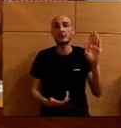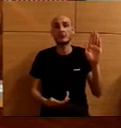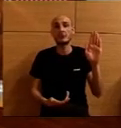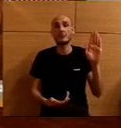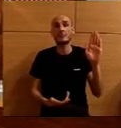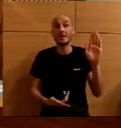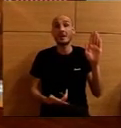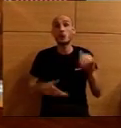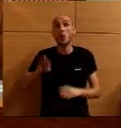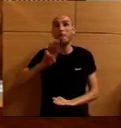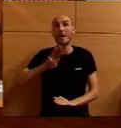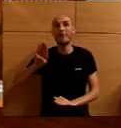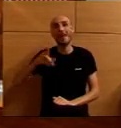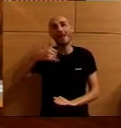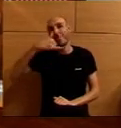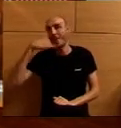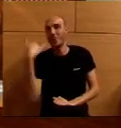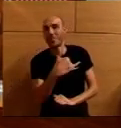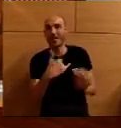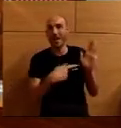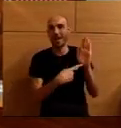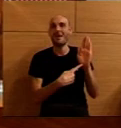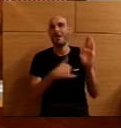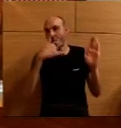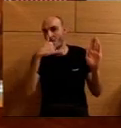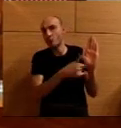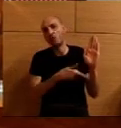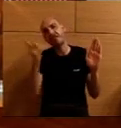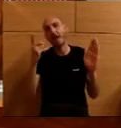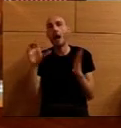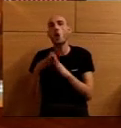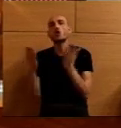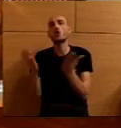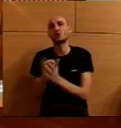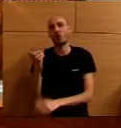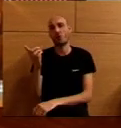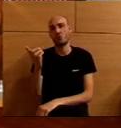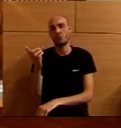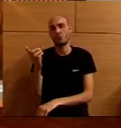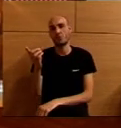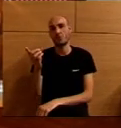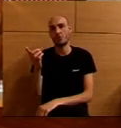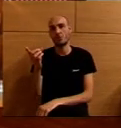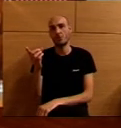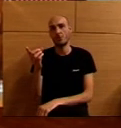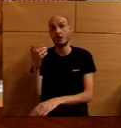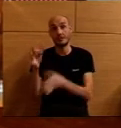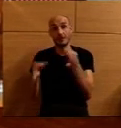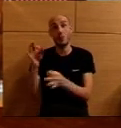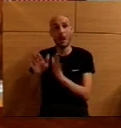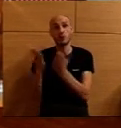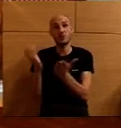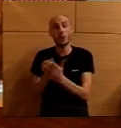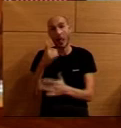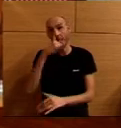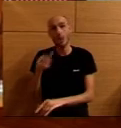el Partit Popular al Constitucional. O sigui que deixem-nos de demagògia i quan vulgui parlem així